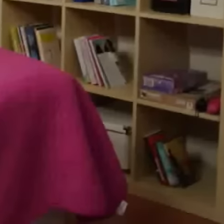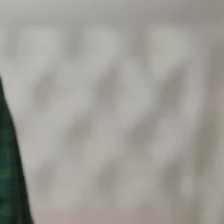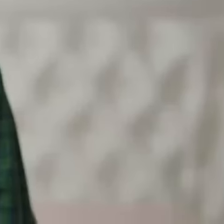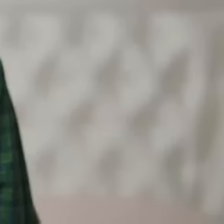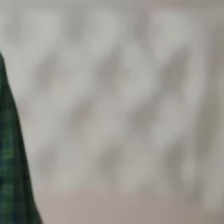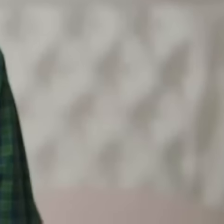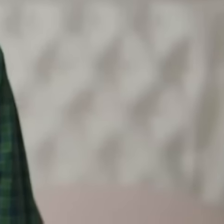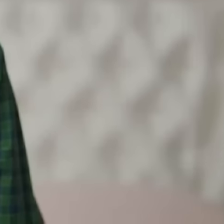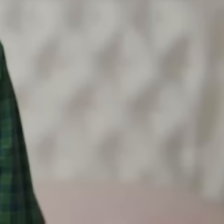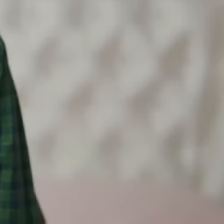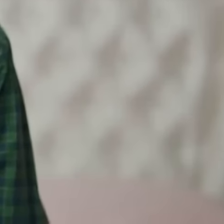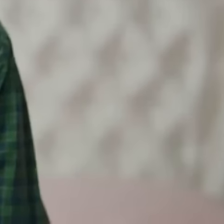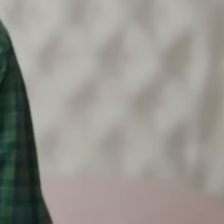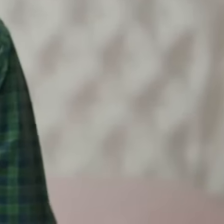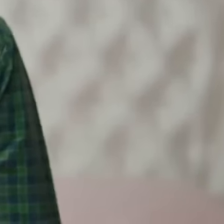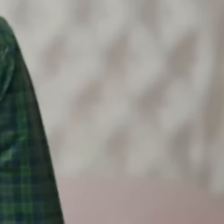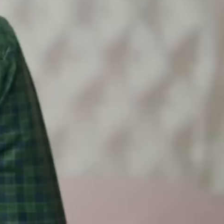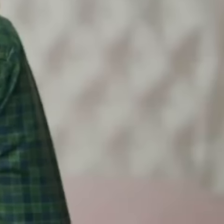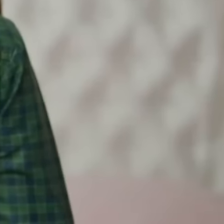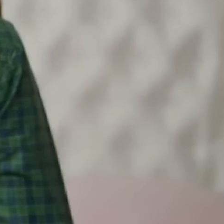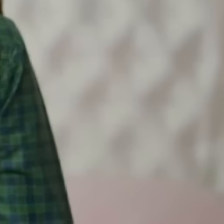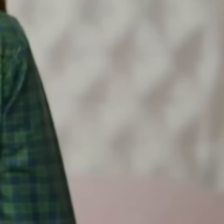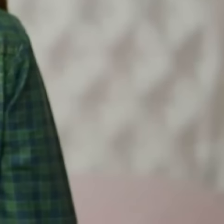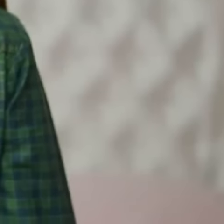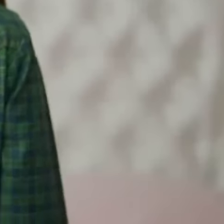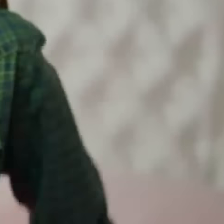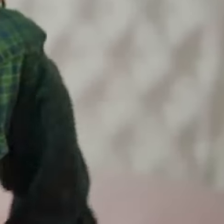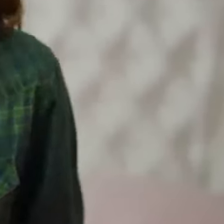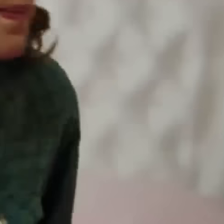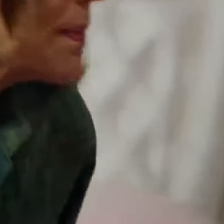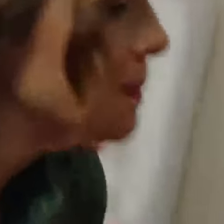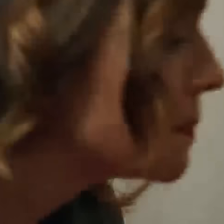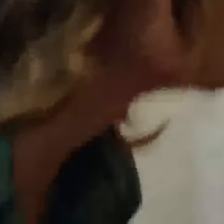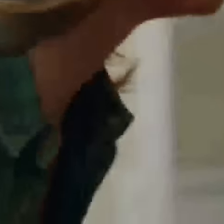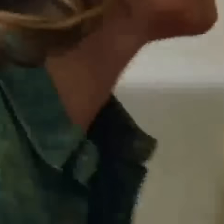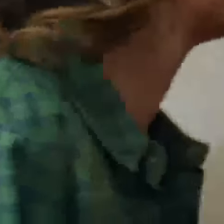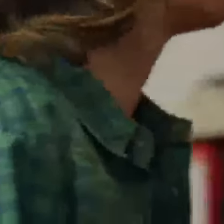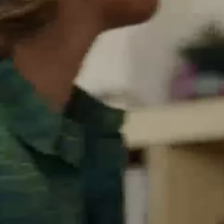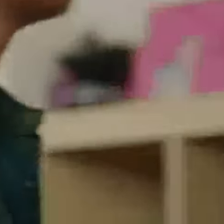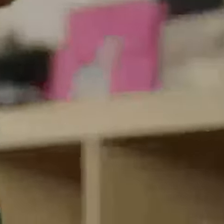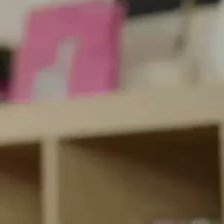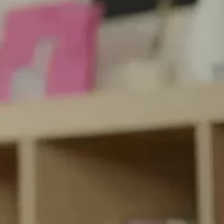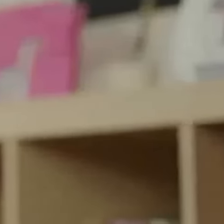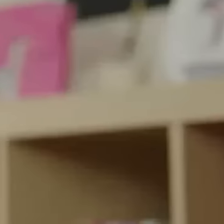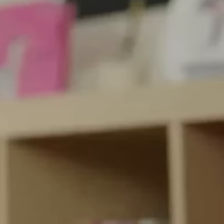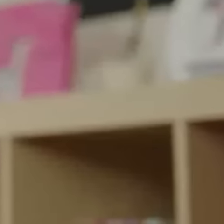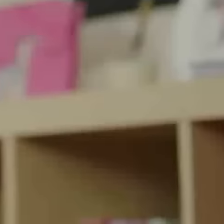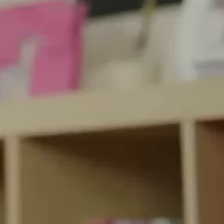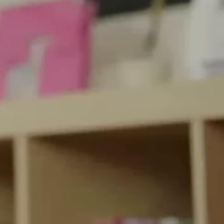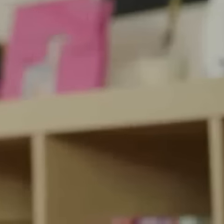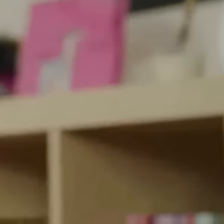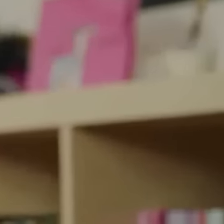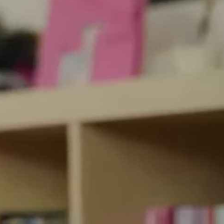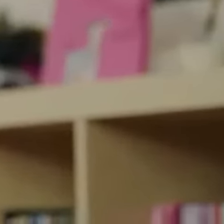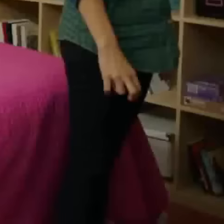Huzursuzlanarak doğruldu ama kalkmadı. Yatağın ucunda oturup kaldı. Kalkıp kapıya yönelirken kararsız bocalayarak